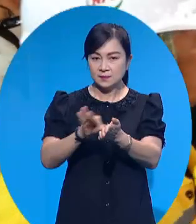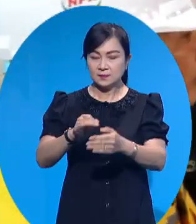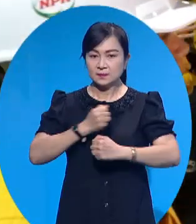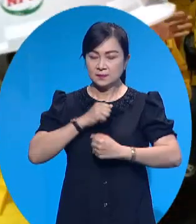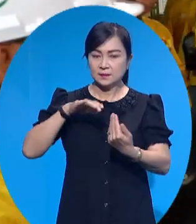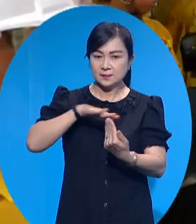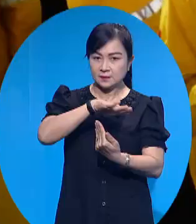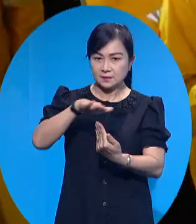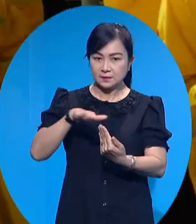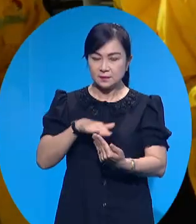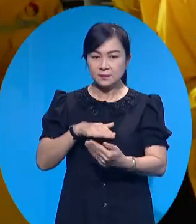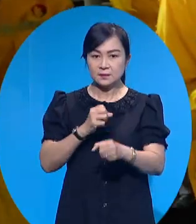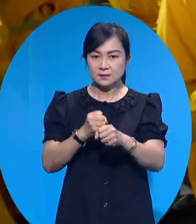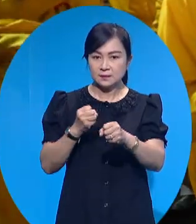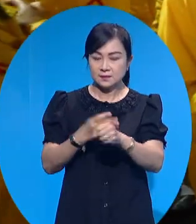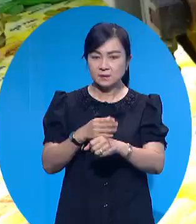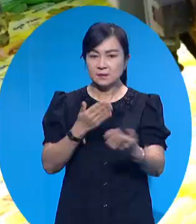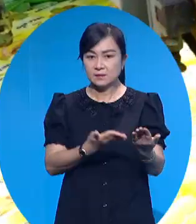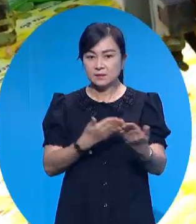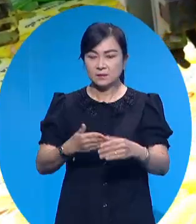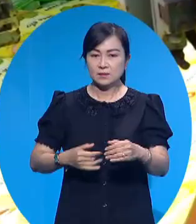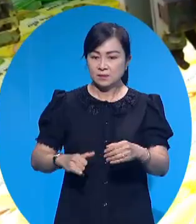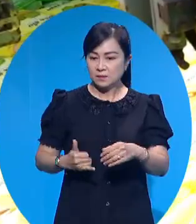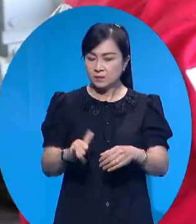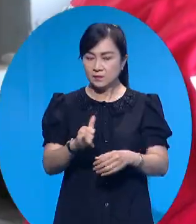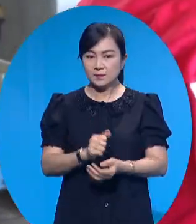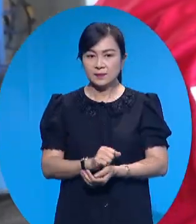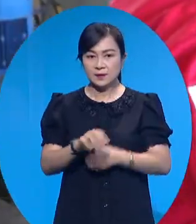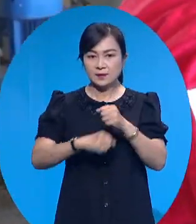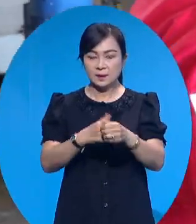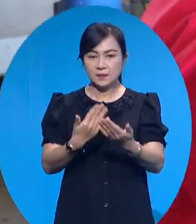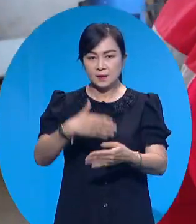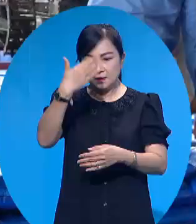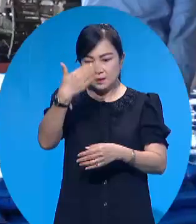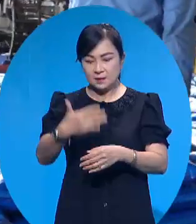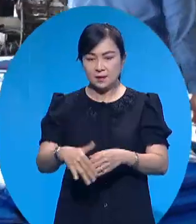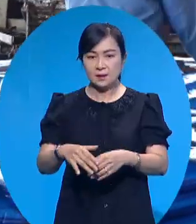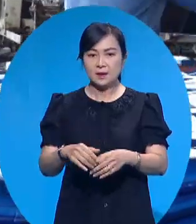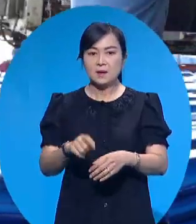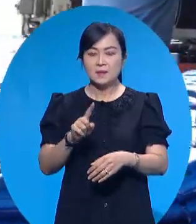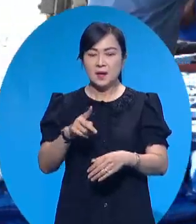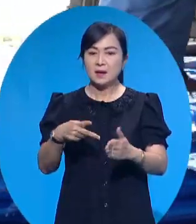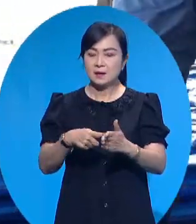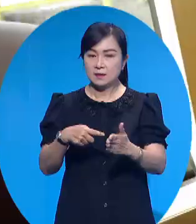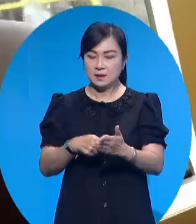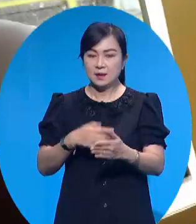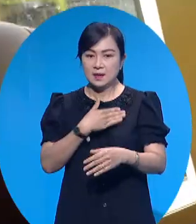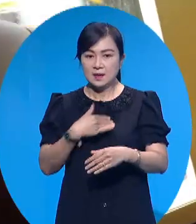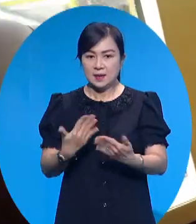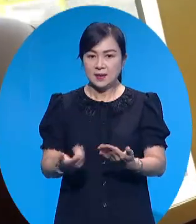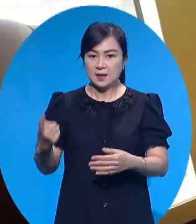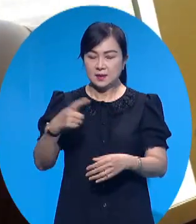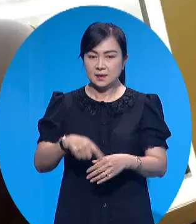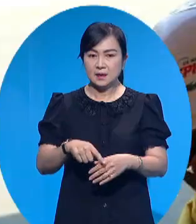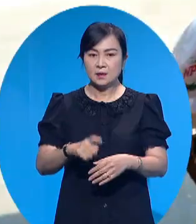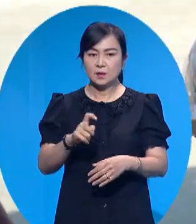với môi trường, sản xuất liên tục phục vụ nông nghiệp nước nhà. Chương trình năm nay sẽ diễn ra liên tục với tổng 12 đợt, kéo dài từ nay tới